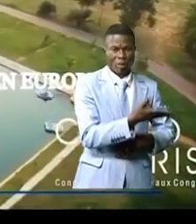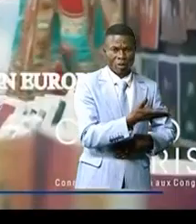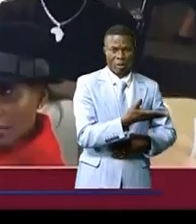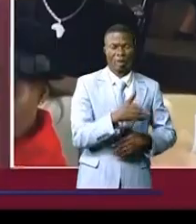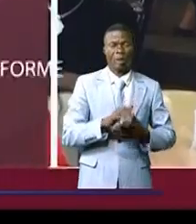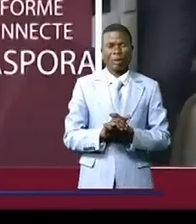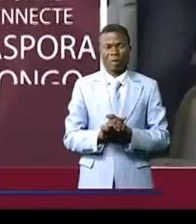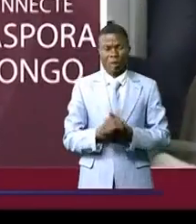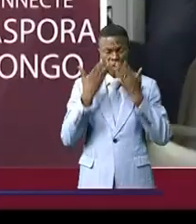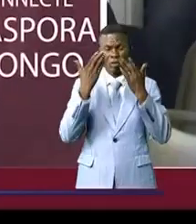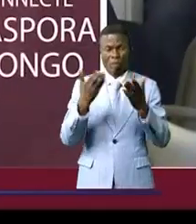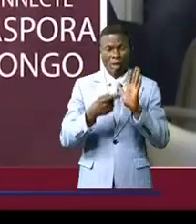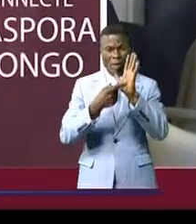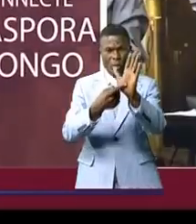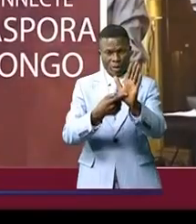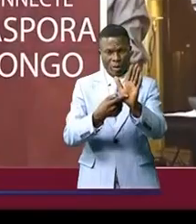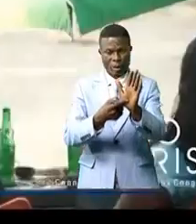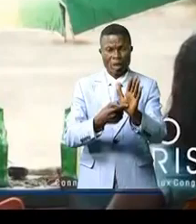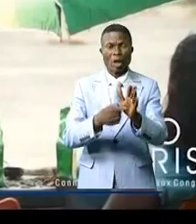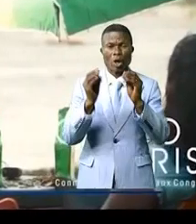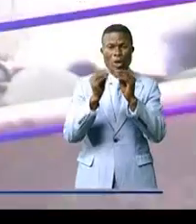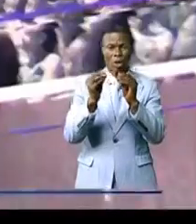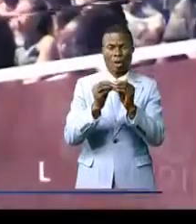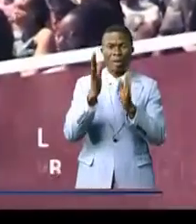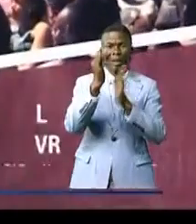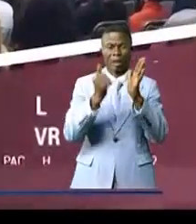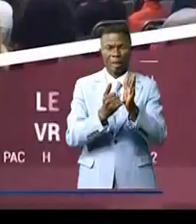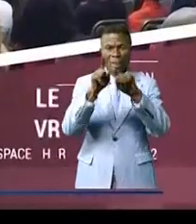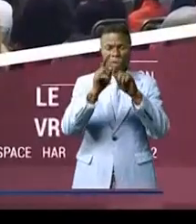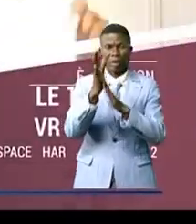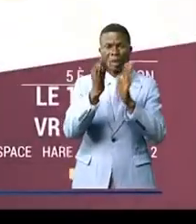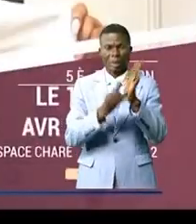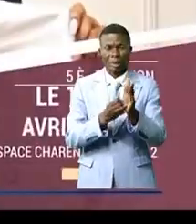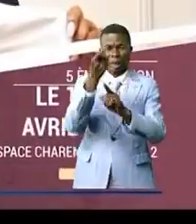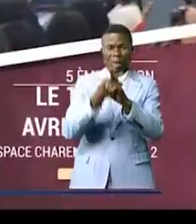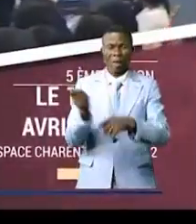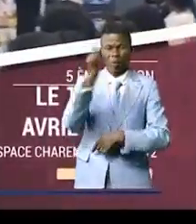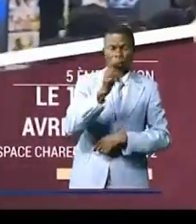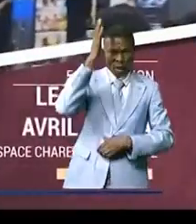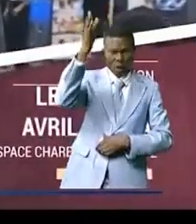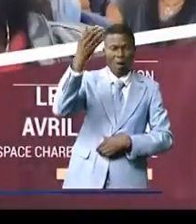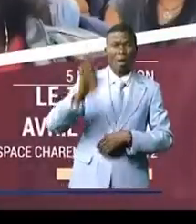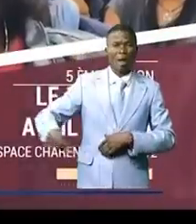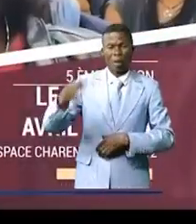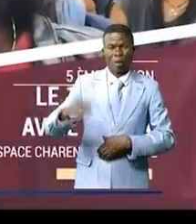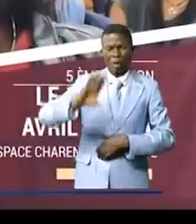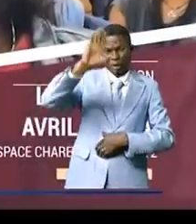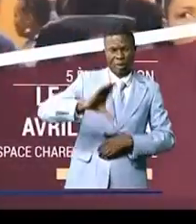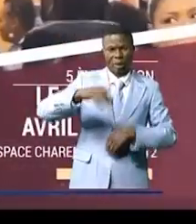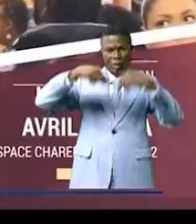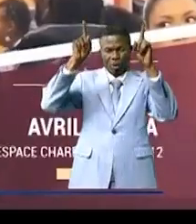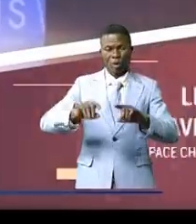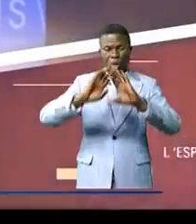fixe. Voilà qui justifie la tenue les 16 et 17 avril prochains à Paris, en France, de la 5e édition du